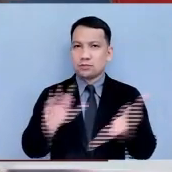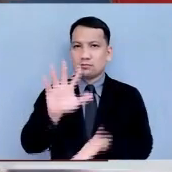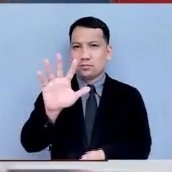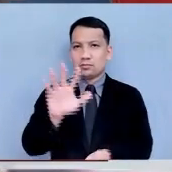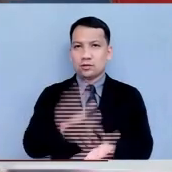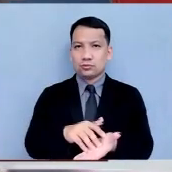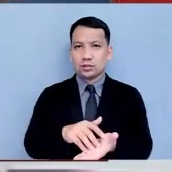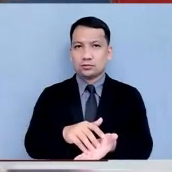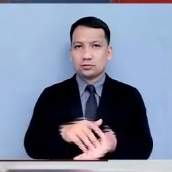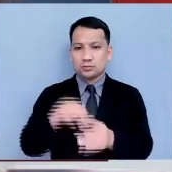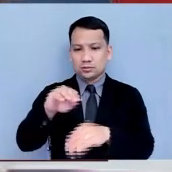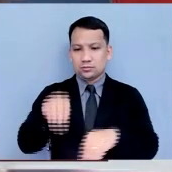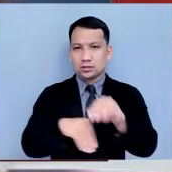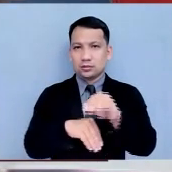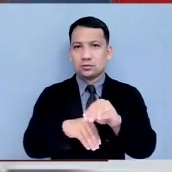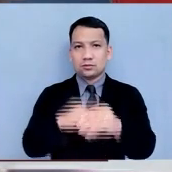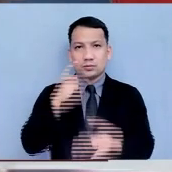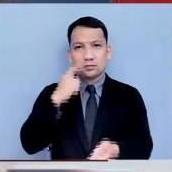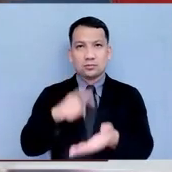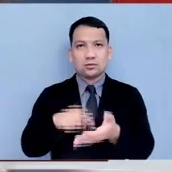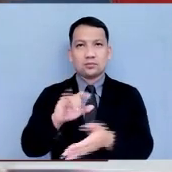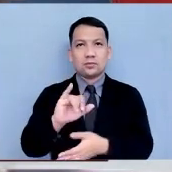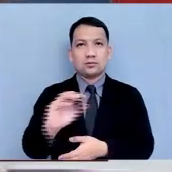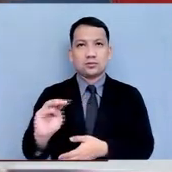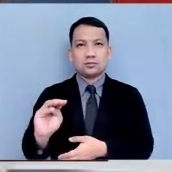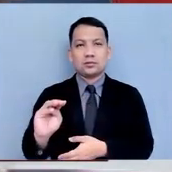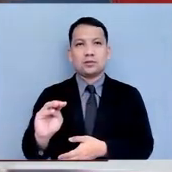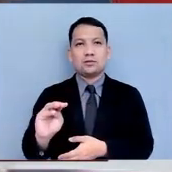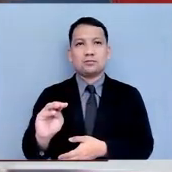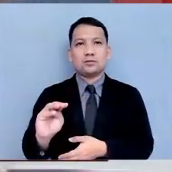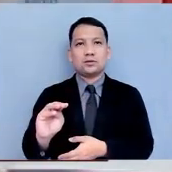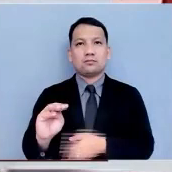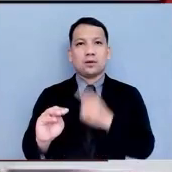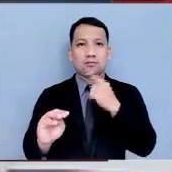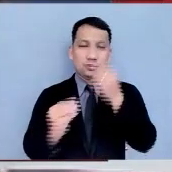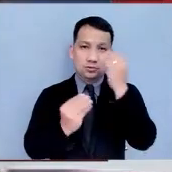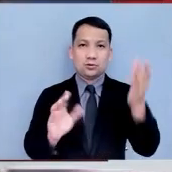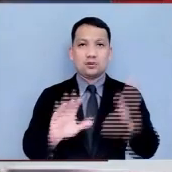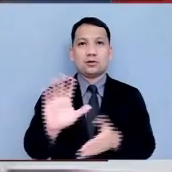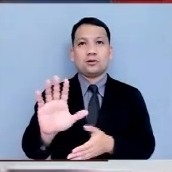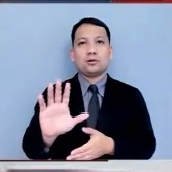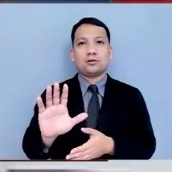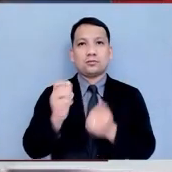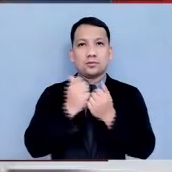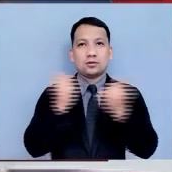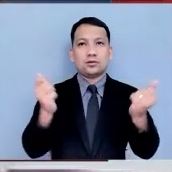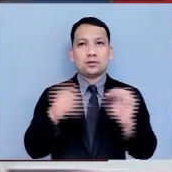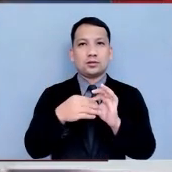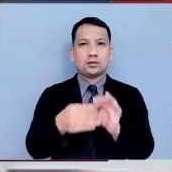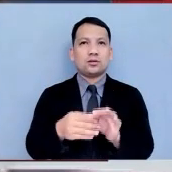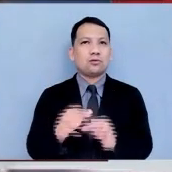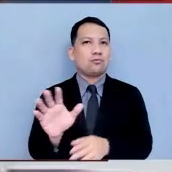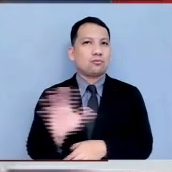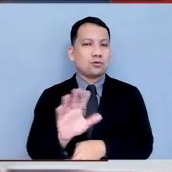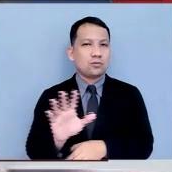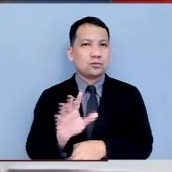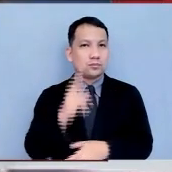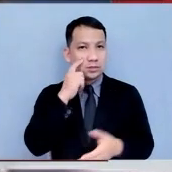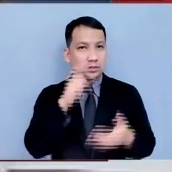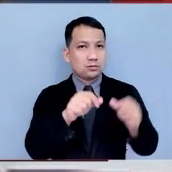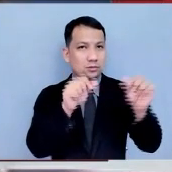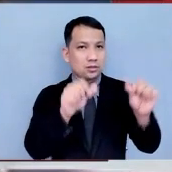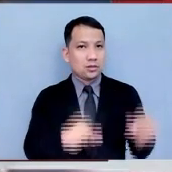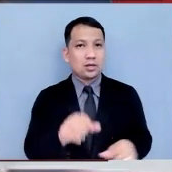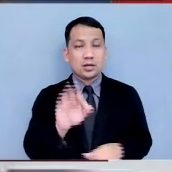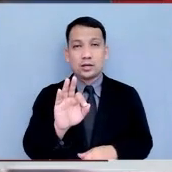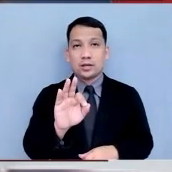piso para sa mga nagpaparehiso ng kanilang SIM. Pinapaalalahanan po ang publiko na mga anunsyo ng ahensya ay makikita sa kanilang official